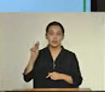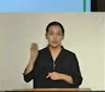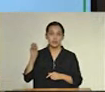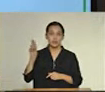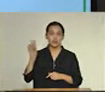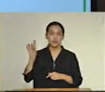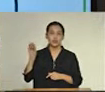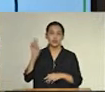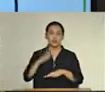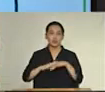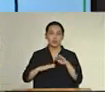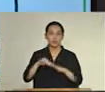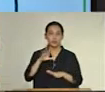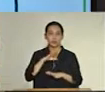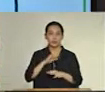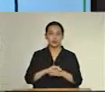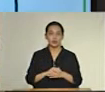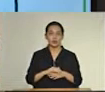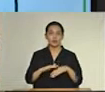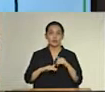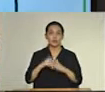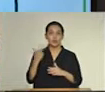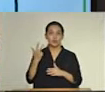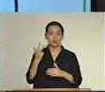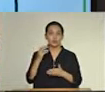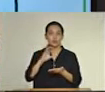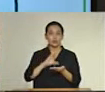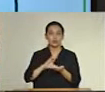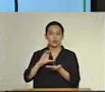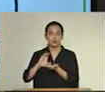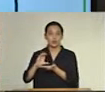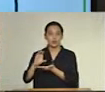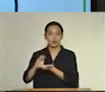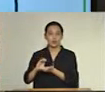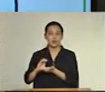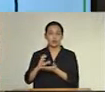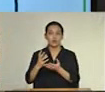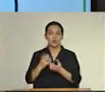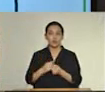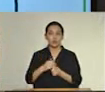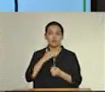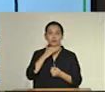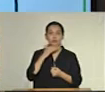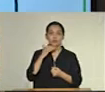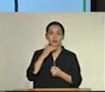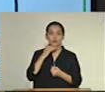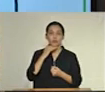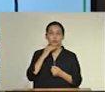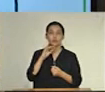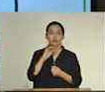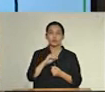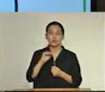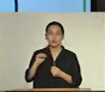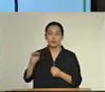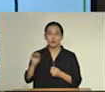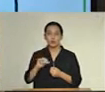o'tkazadi. Ya'ni tajribada 3 shisha idish olib, ularga go'sht bo'laklarini joylaydi.